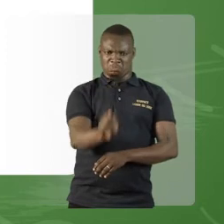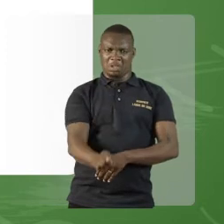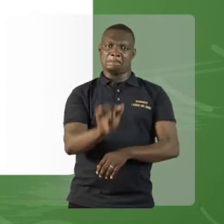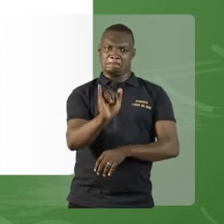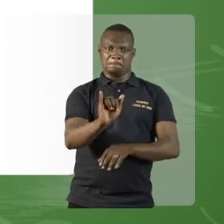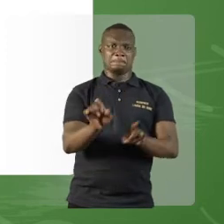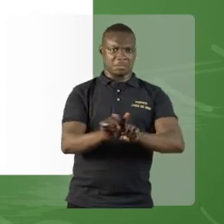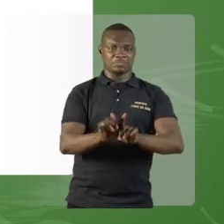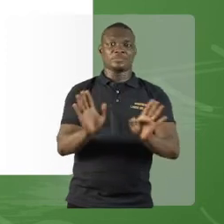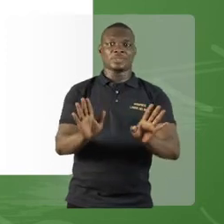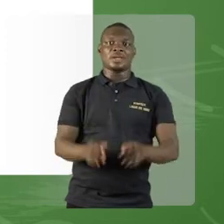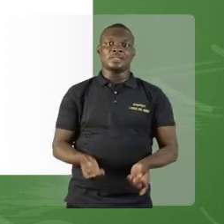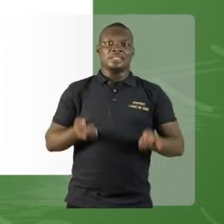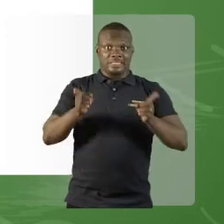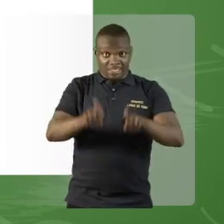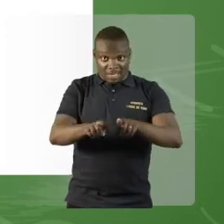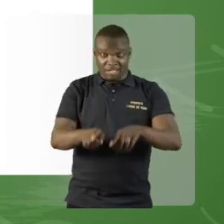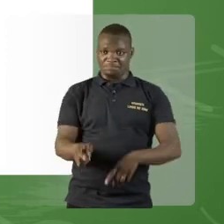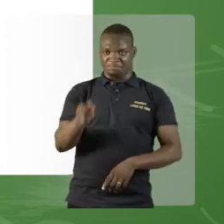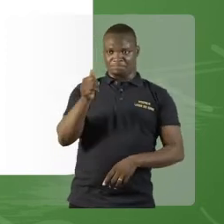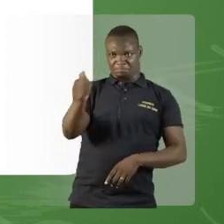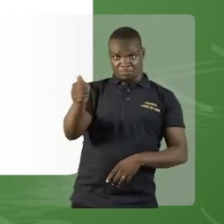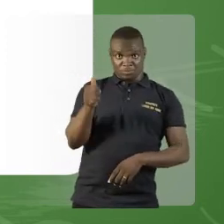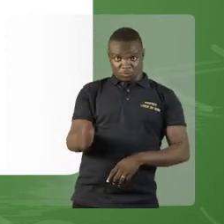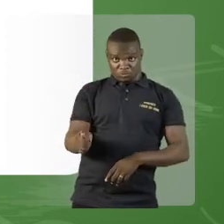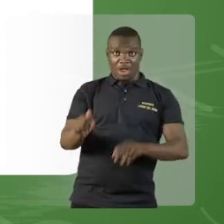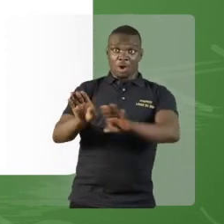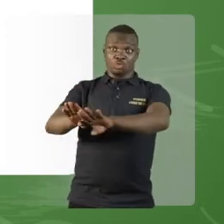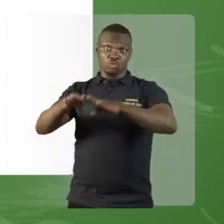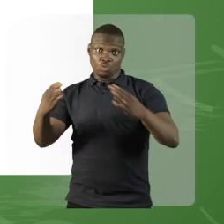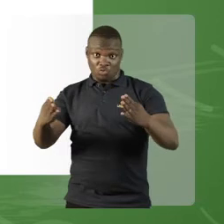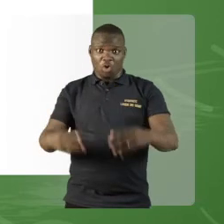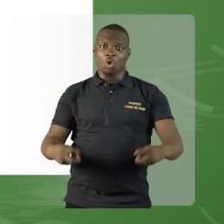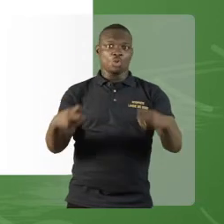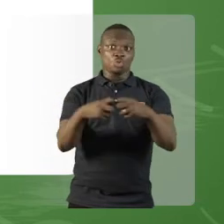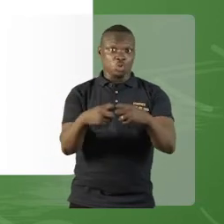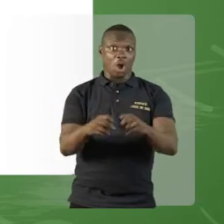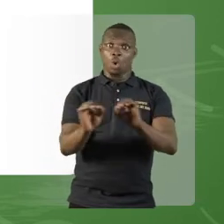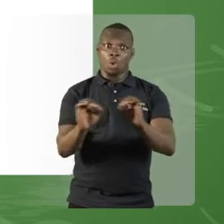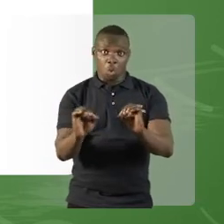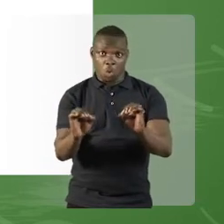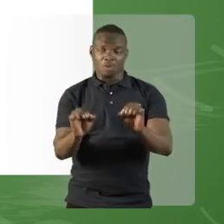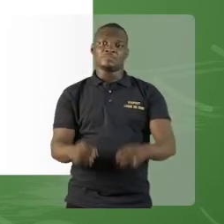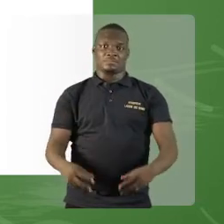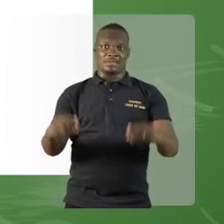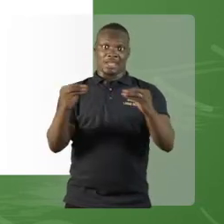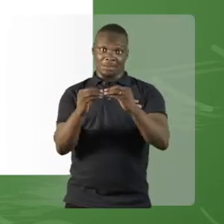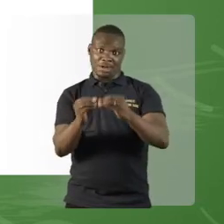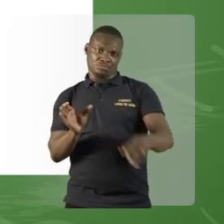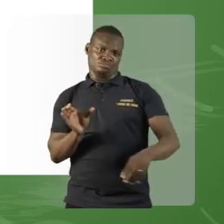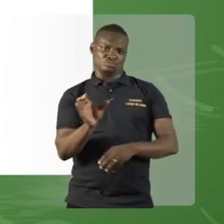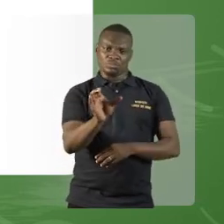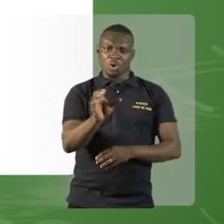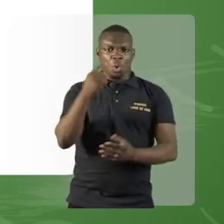Lorsqu'on ouvre l'interrupteur, c'est-à-dire qu'il n'y a plus de courant dans le circuit et qu'on approche l'aimant en U, on